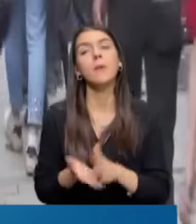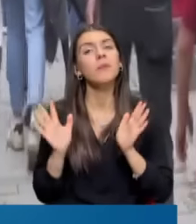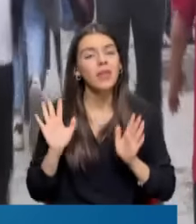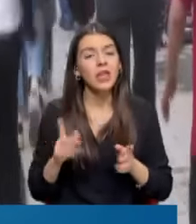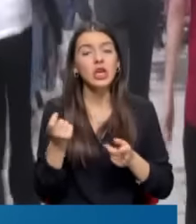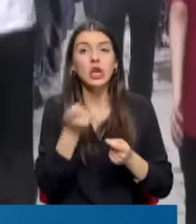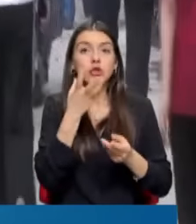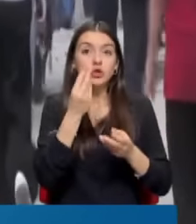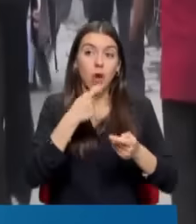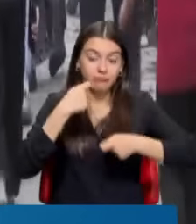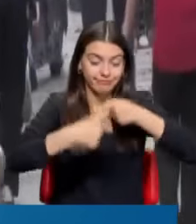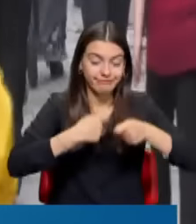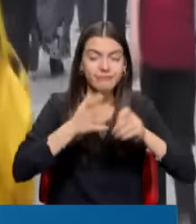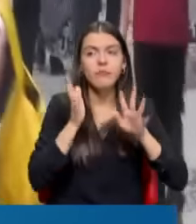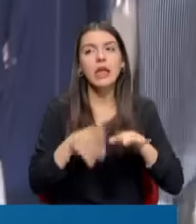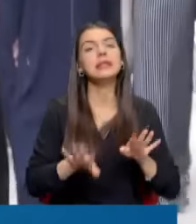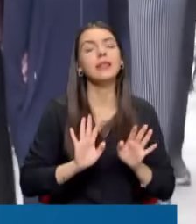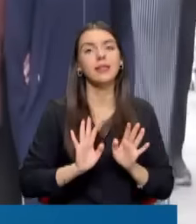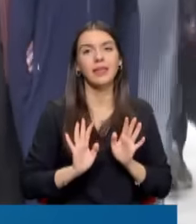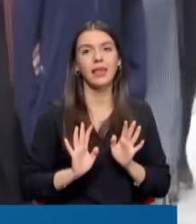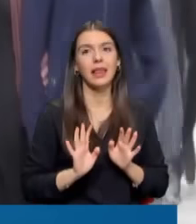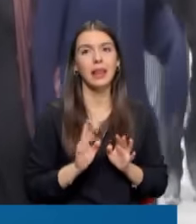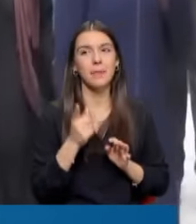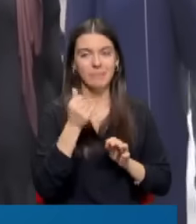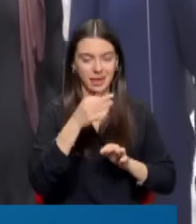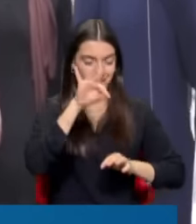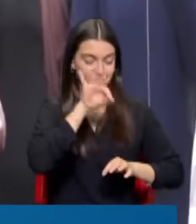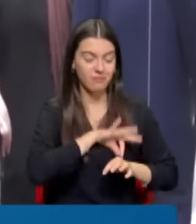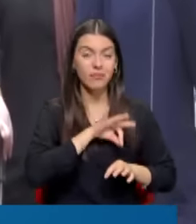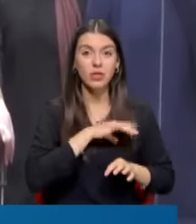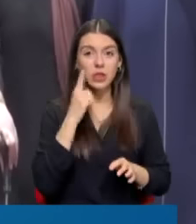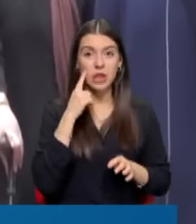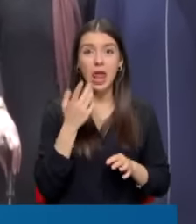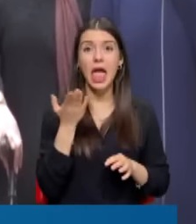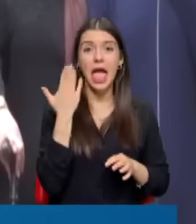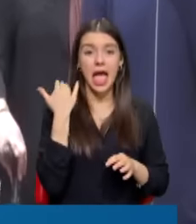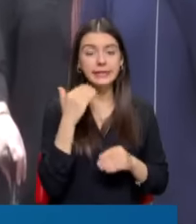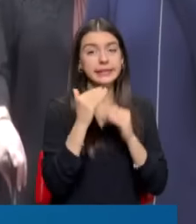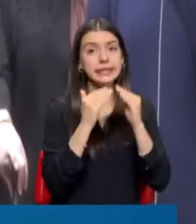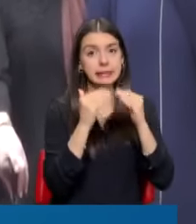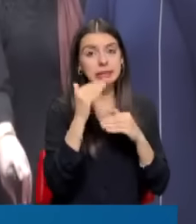çok hareketli değil. Hani ciro bazında biraz belki geçmiş yılları dengeliyoruz ama